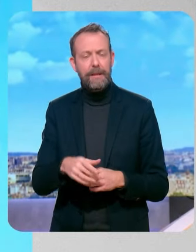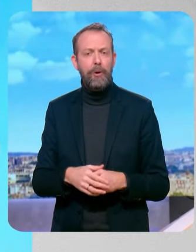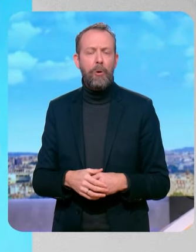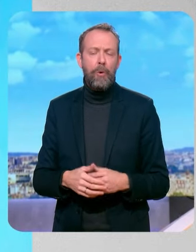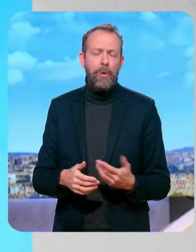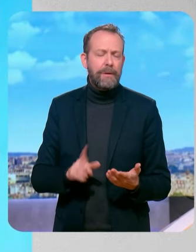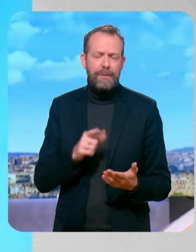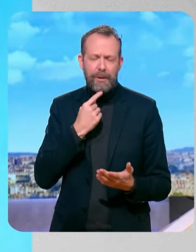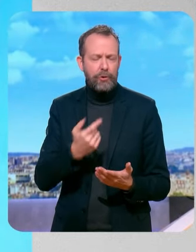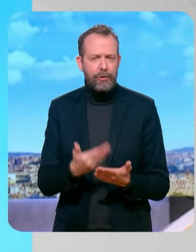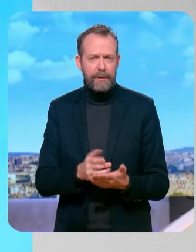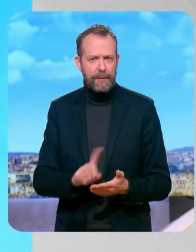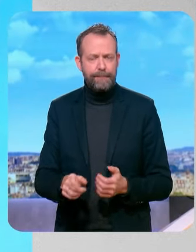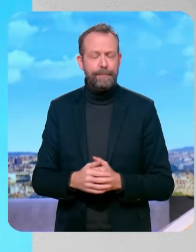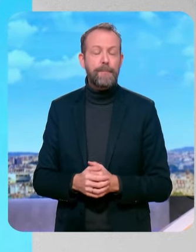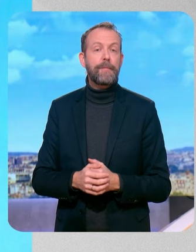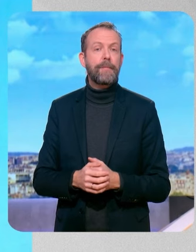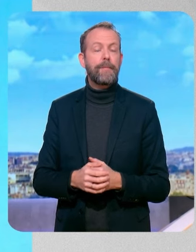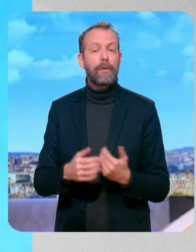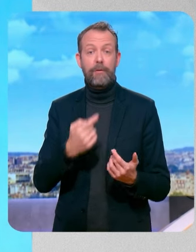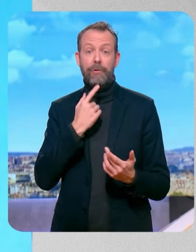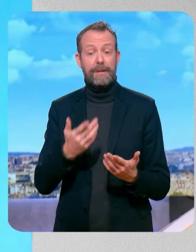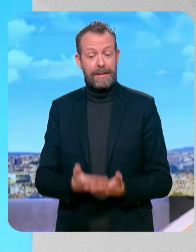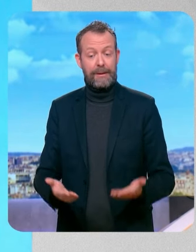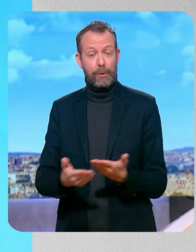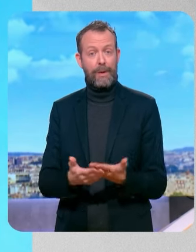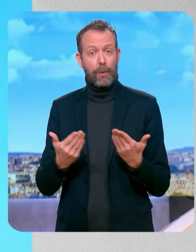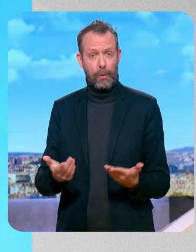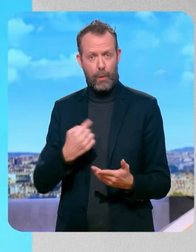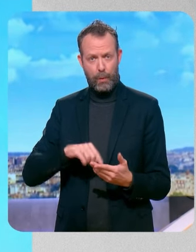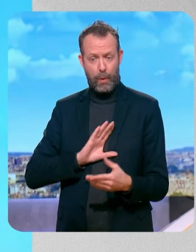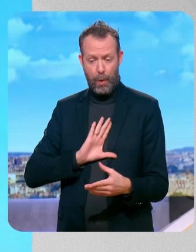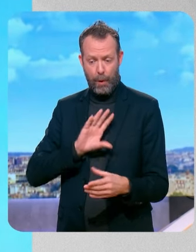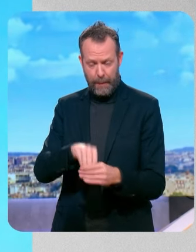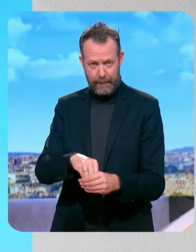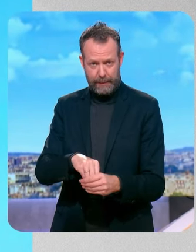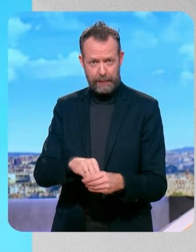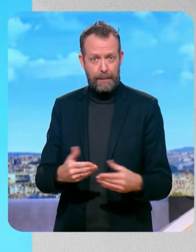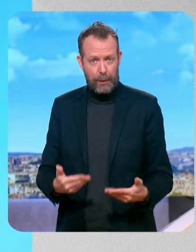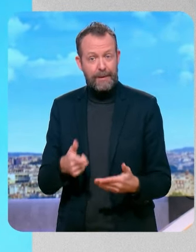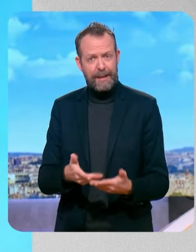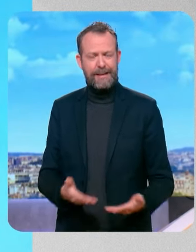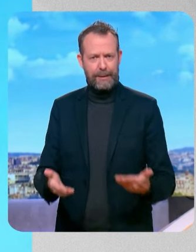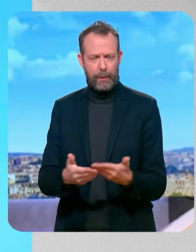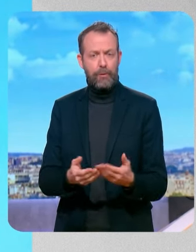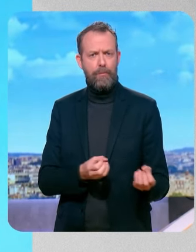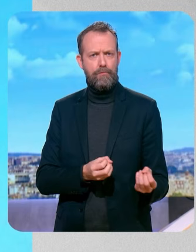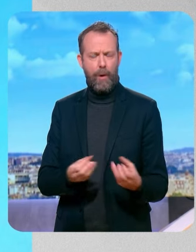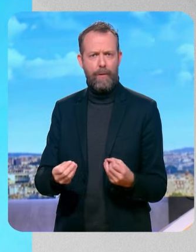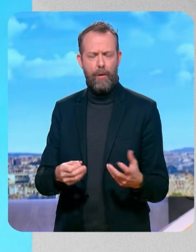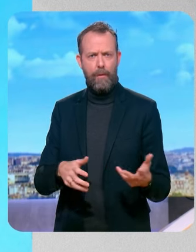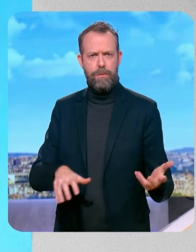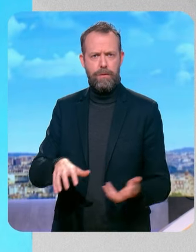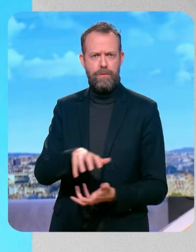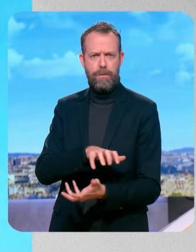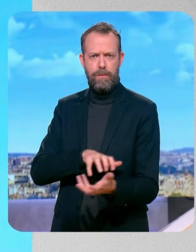c'est pas ce que je dis. Je dis que la situation dans laquelle on s'est mise est une situation qui a créé des désordres très importants